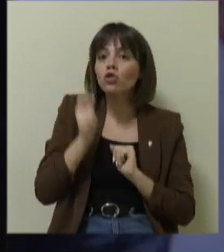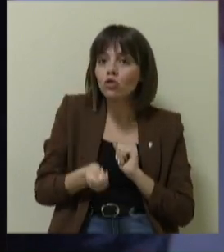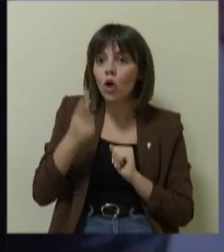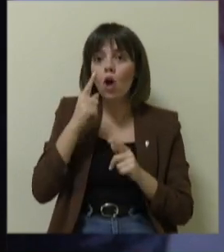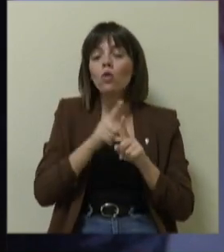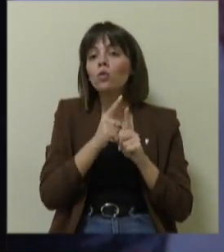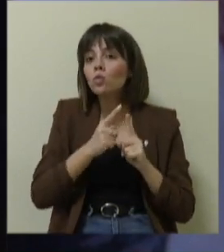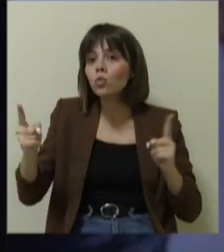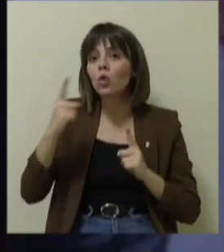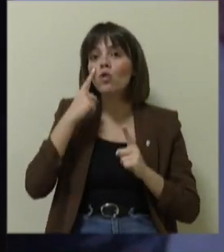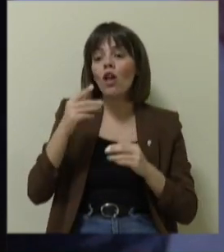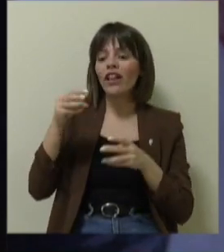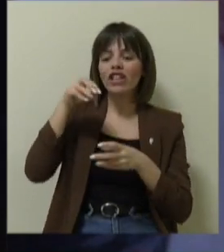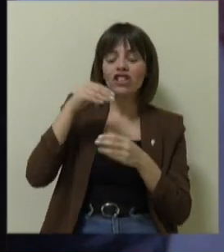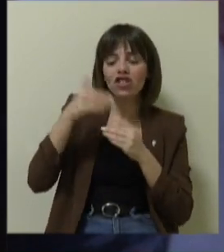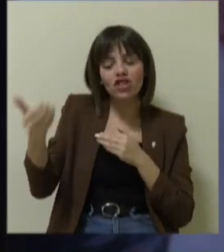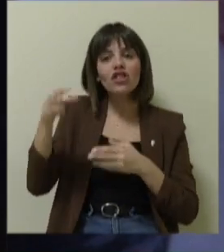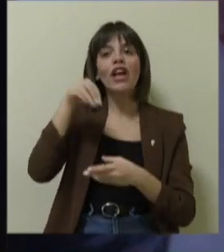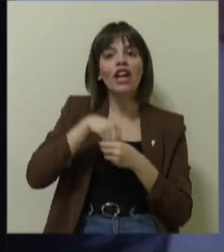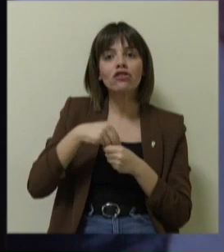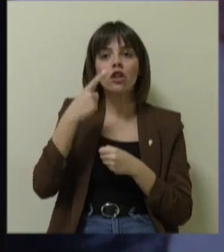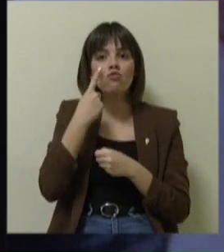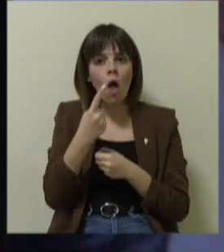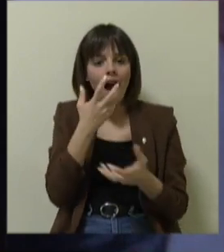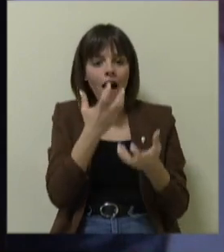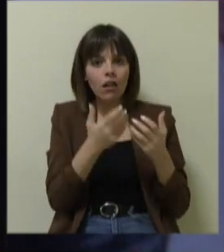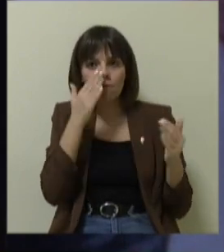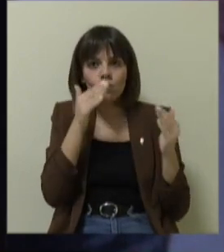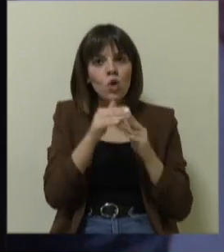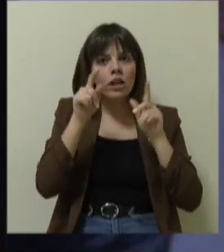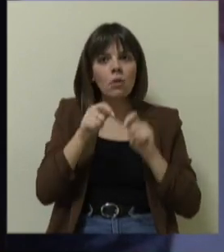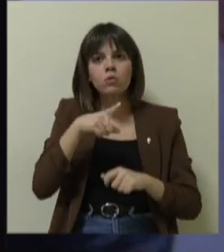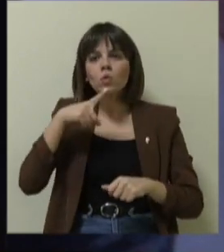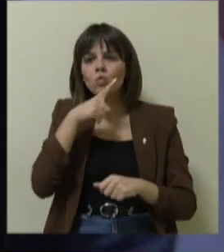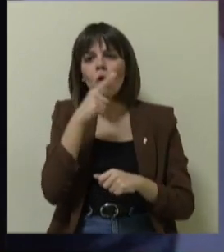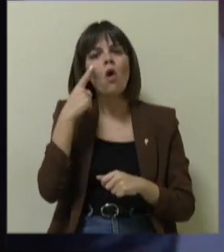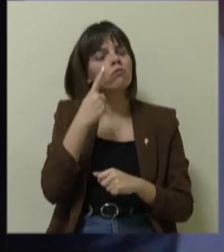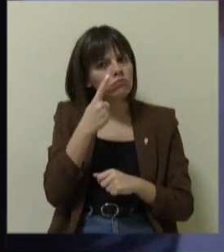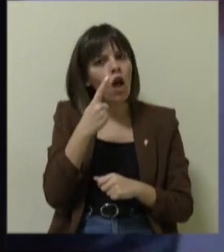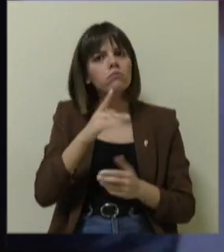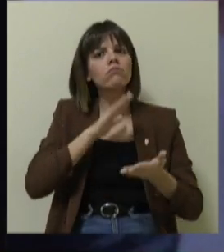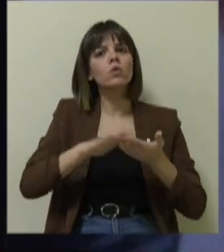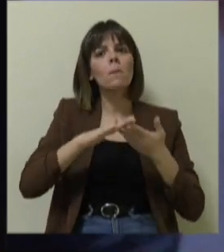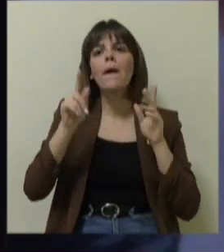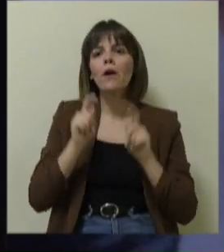vadeli dış ve iç kaynakları mobilize ederek bu zorluğun üstesinden